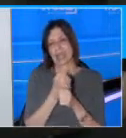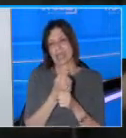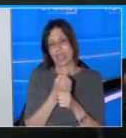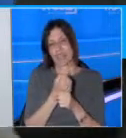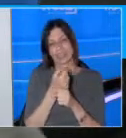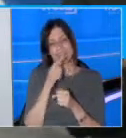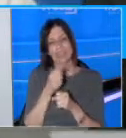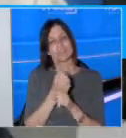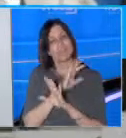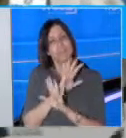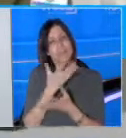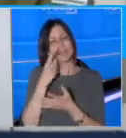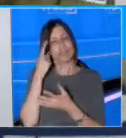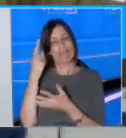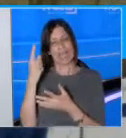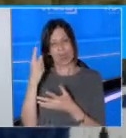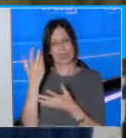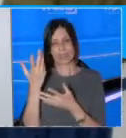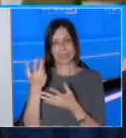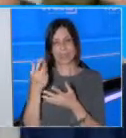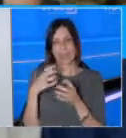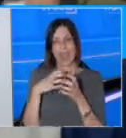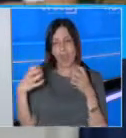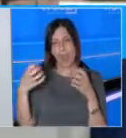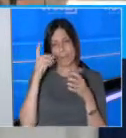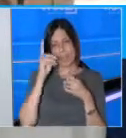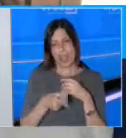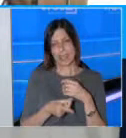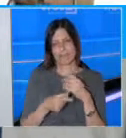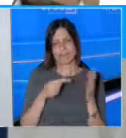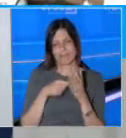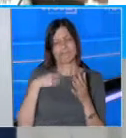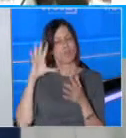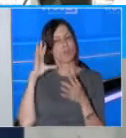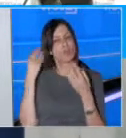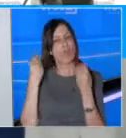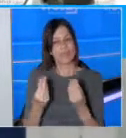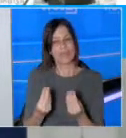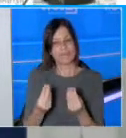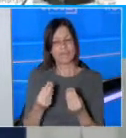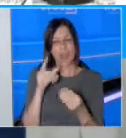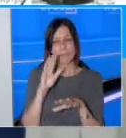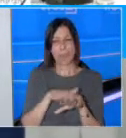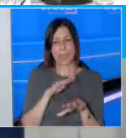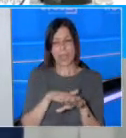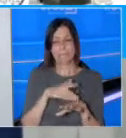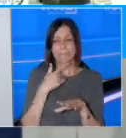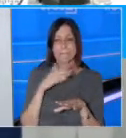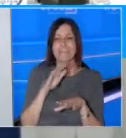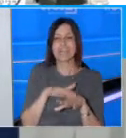אשר ההיגיון ארוך הטווח מחייב, ולכן הקשבנו היטב למומחים